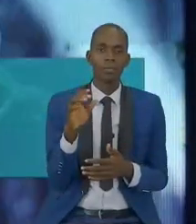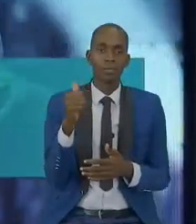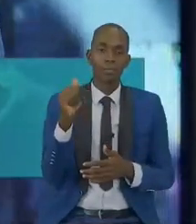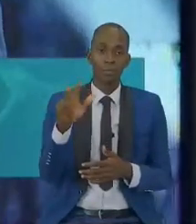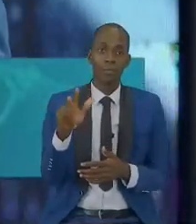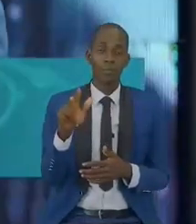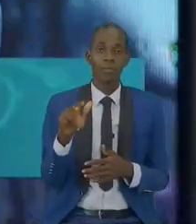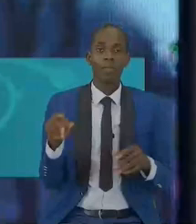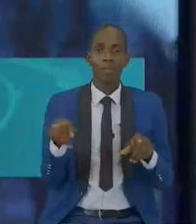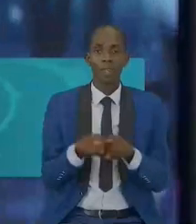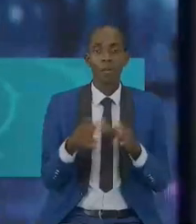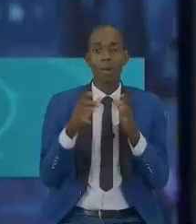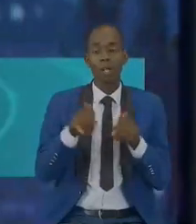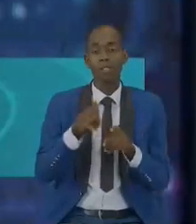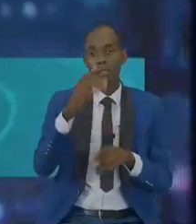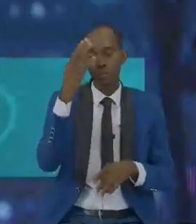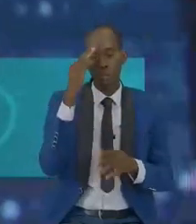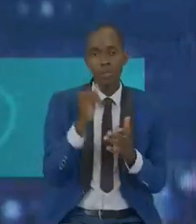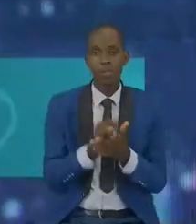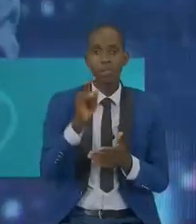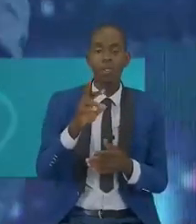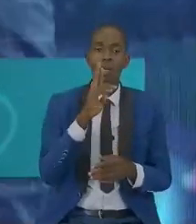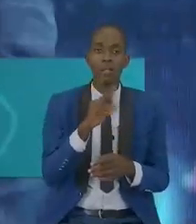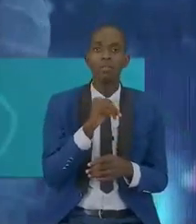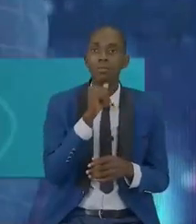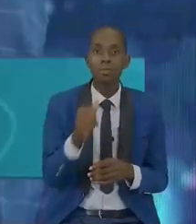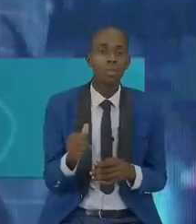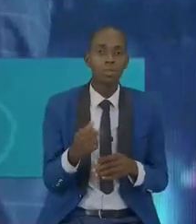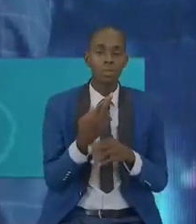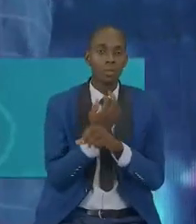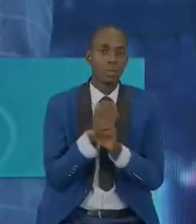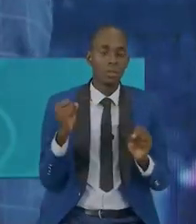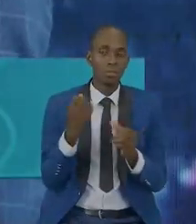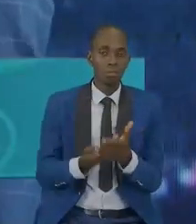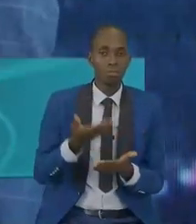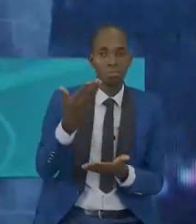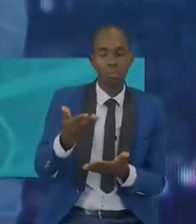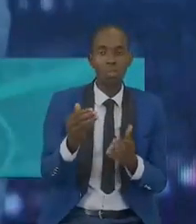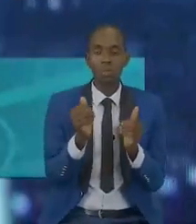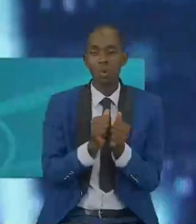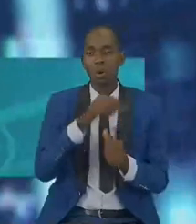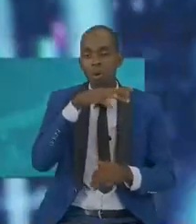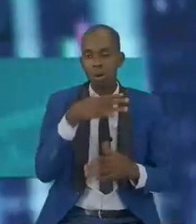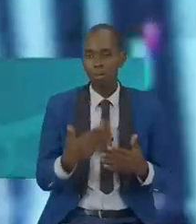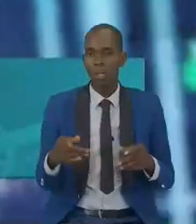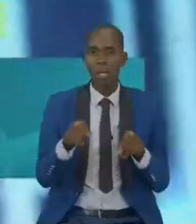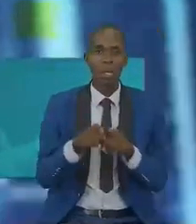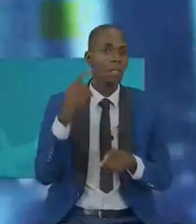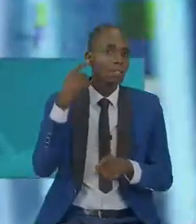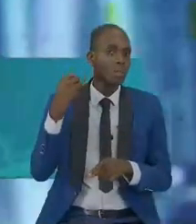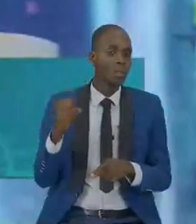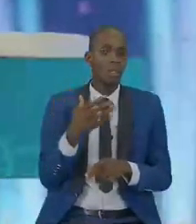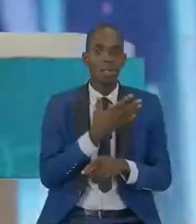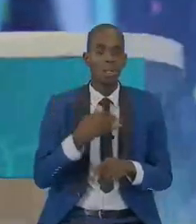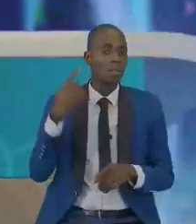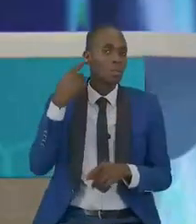18, sachant que ce n'est pas par des choses périssables, par de l'argent ou